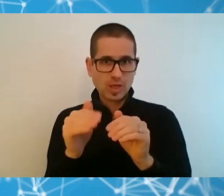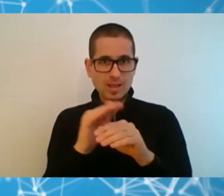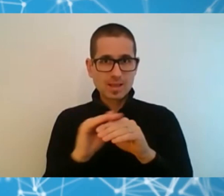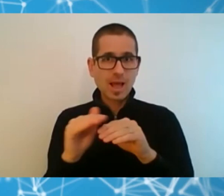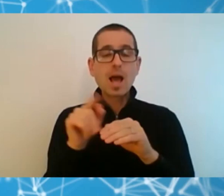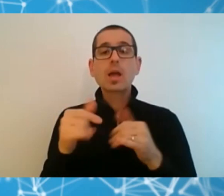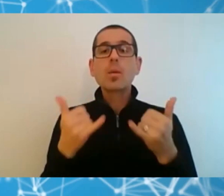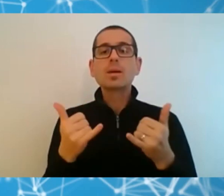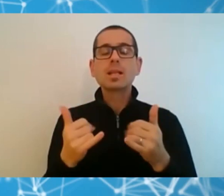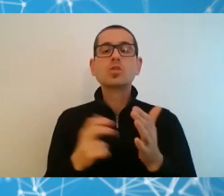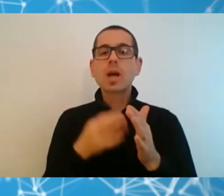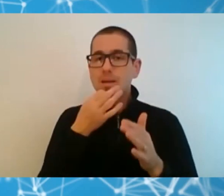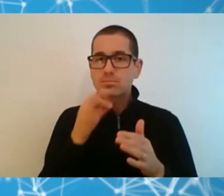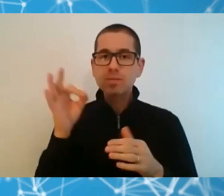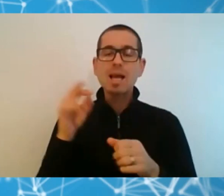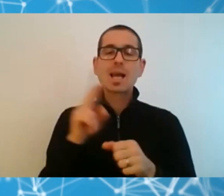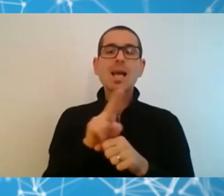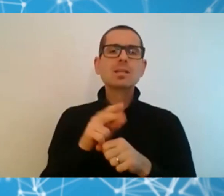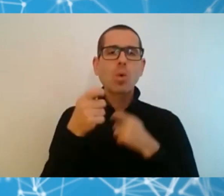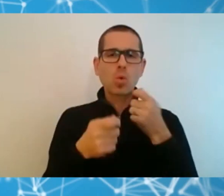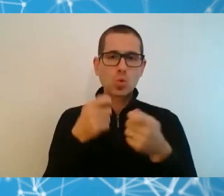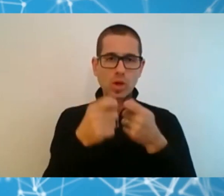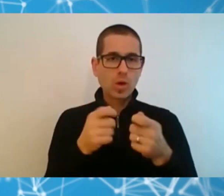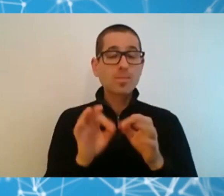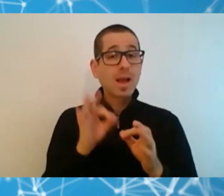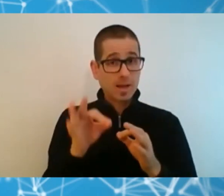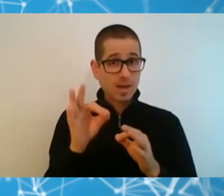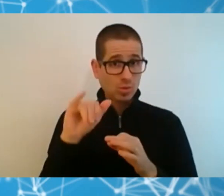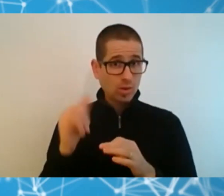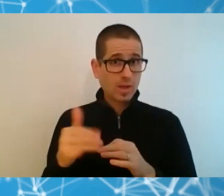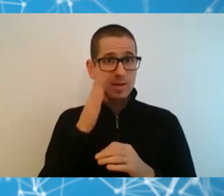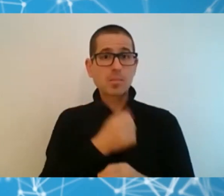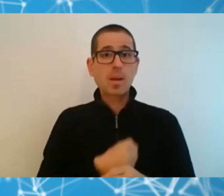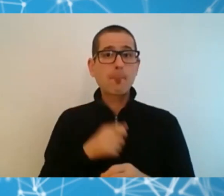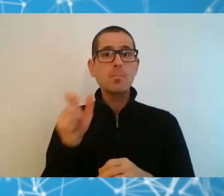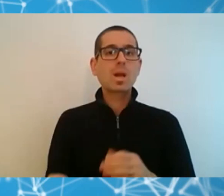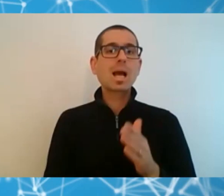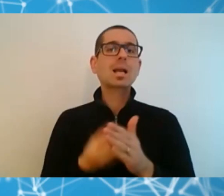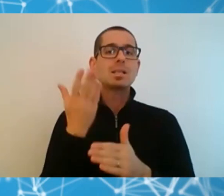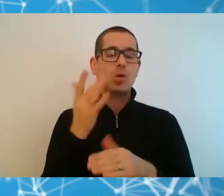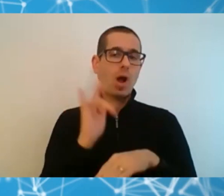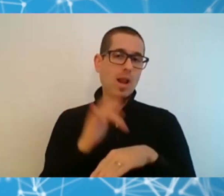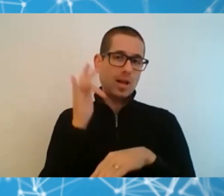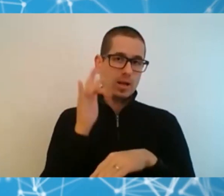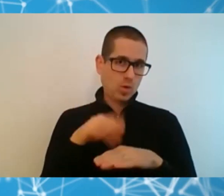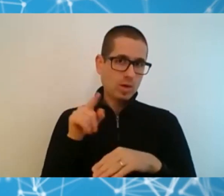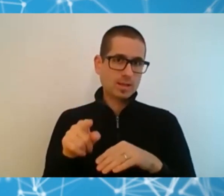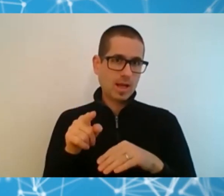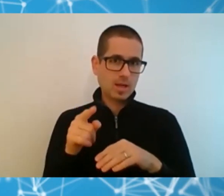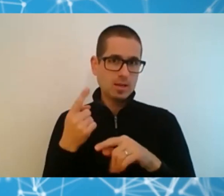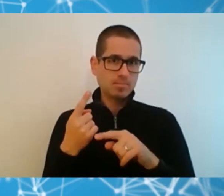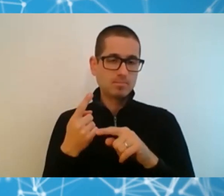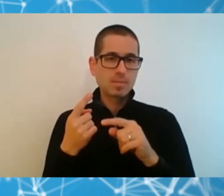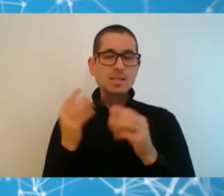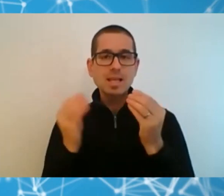izpopolnjujejo. In v bistvu redko je, da bi pacient razvil alergijo na tako substanco. Včasih